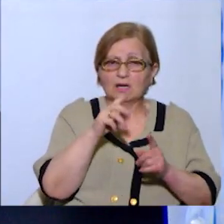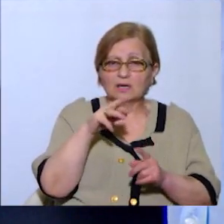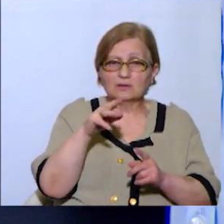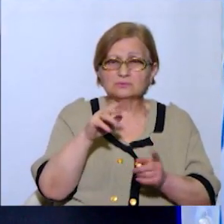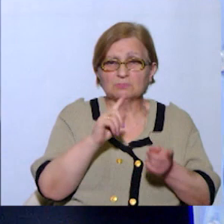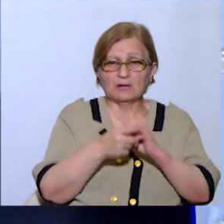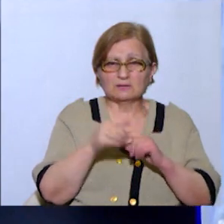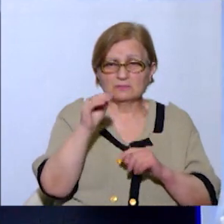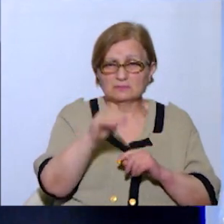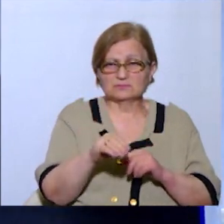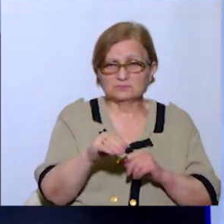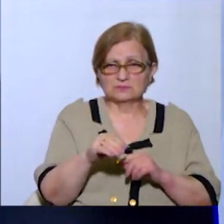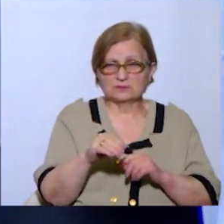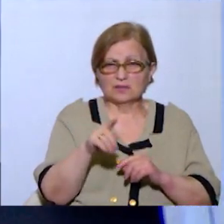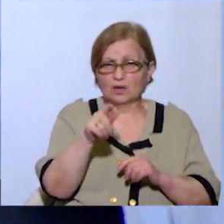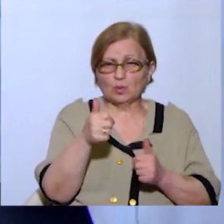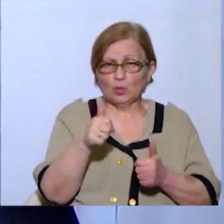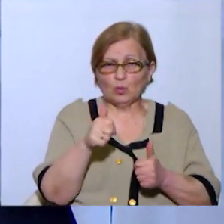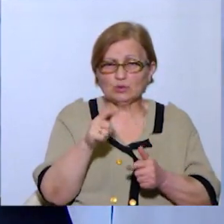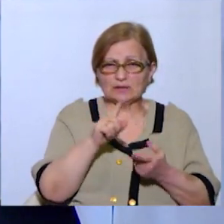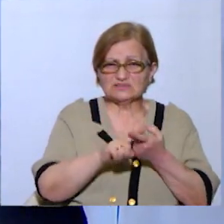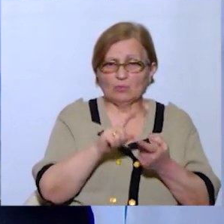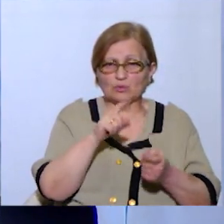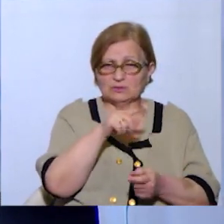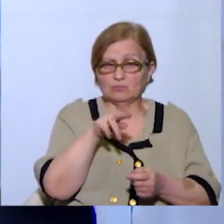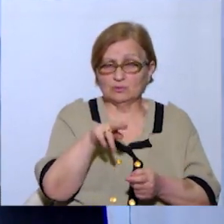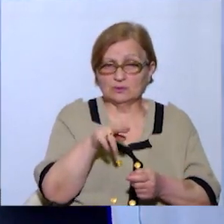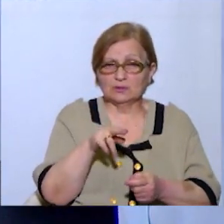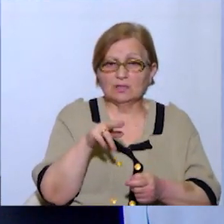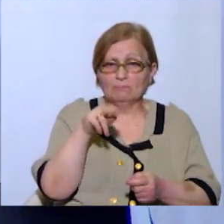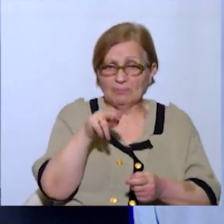აი ეს მისი თუ როგორ არის იგი პ-ზე დამოკიდებული, ანუ